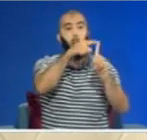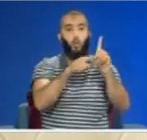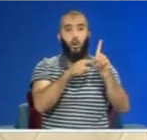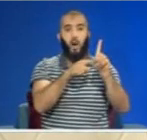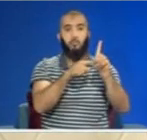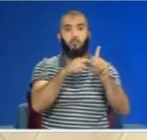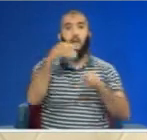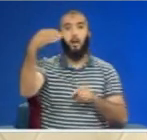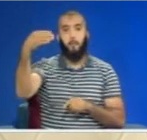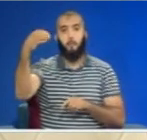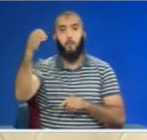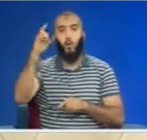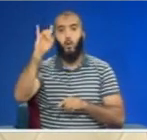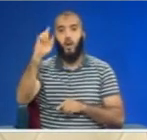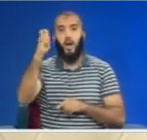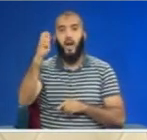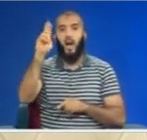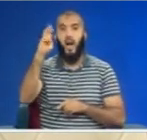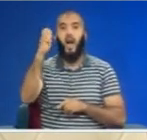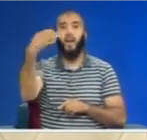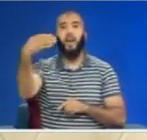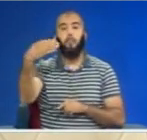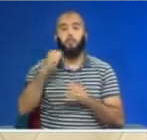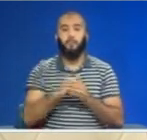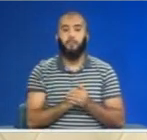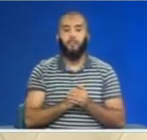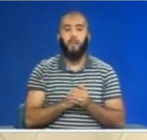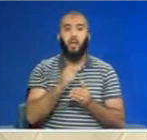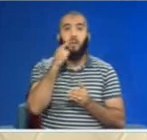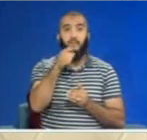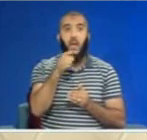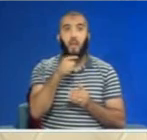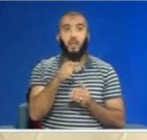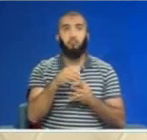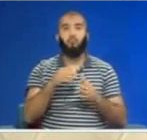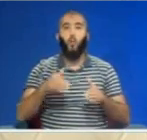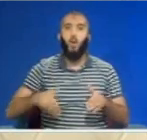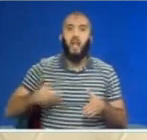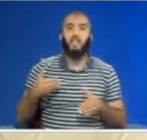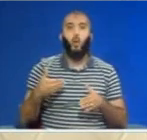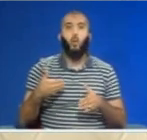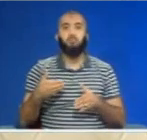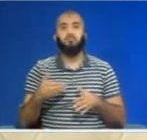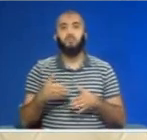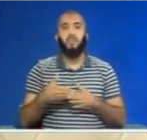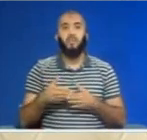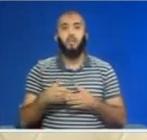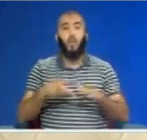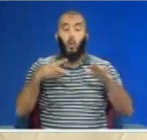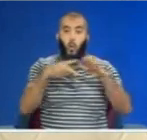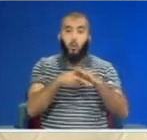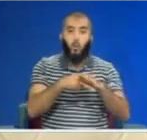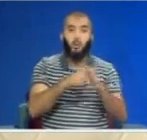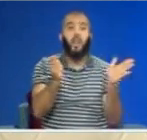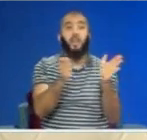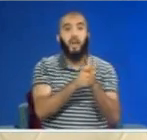أول شهور الهجرة. هذا يعني حدث عظيم، وهو بداية التاريخ للأمة، تمييز